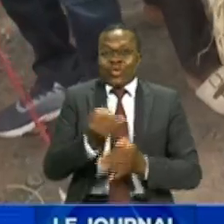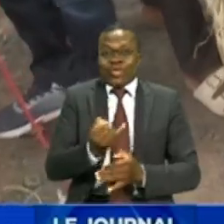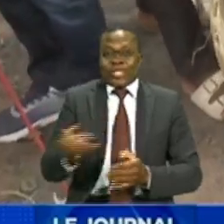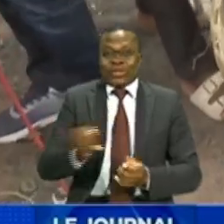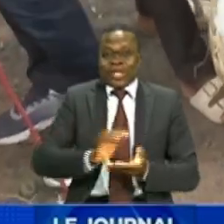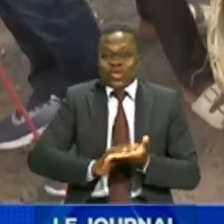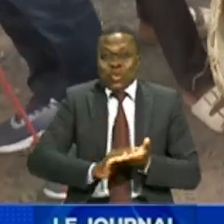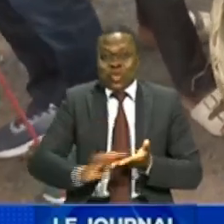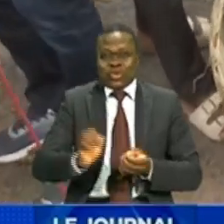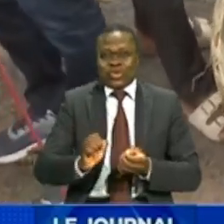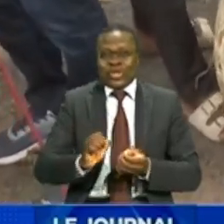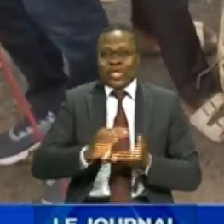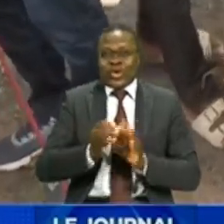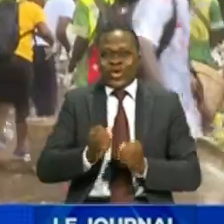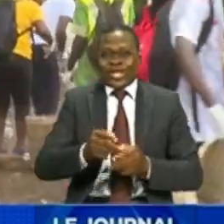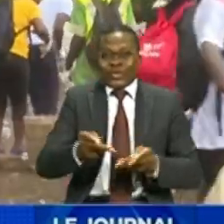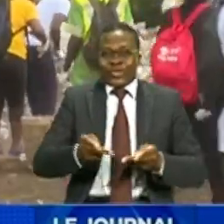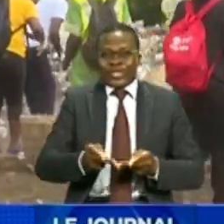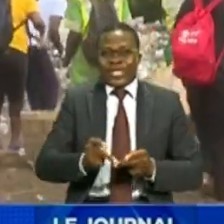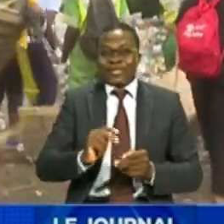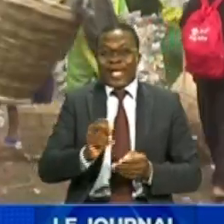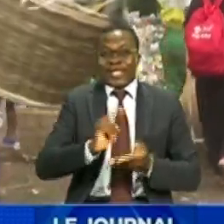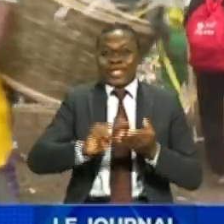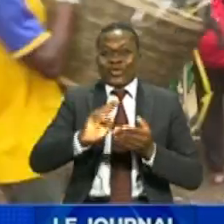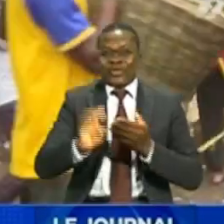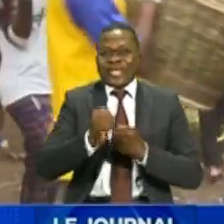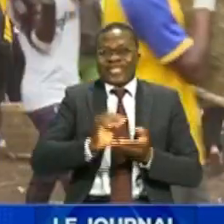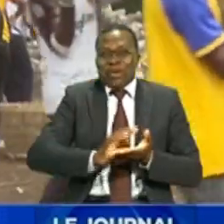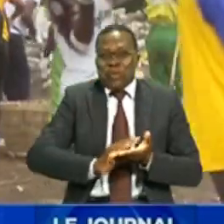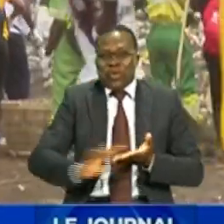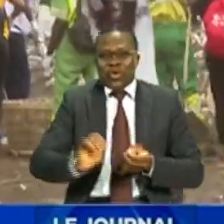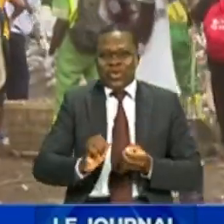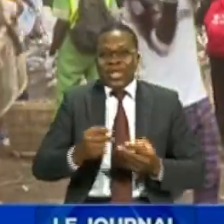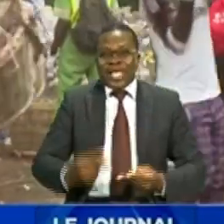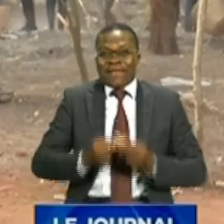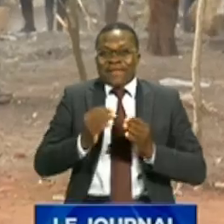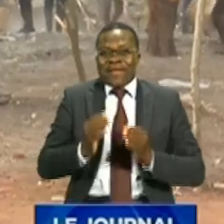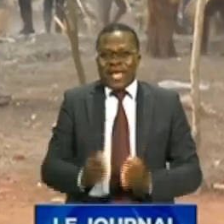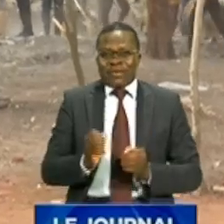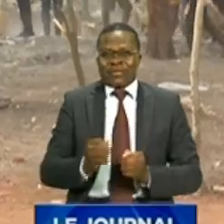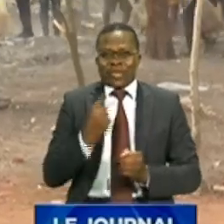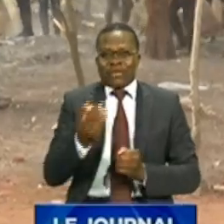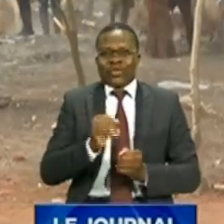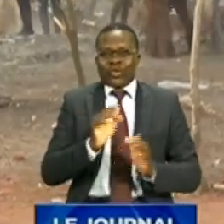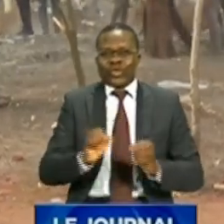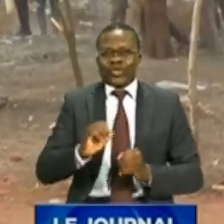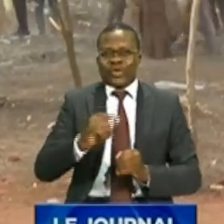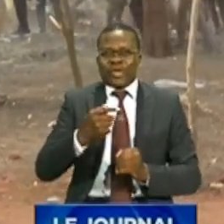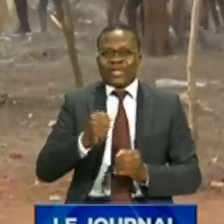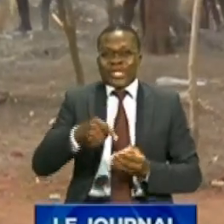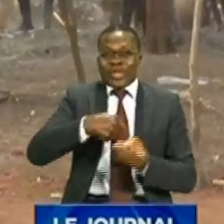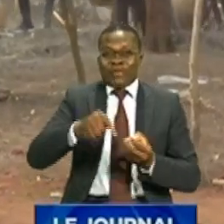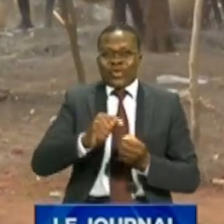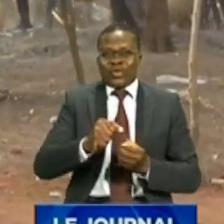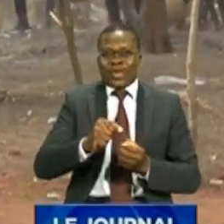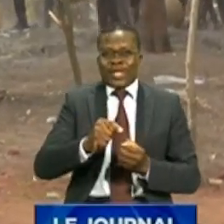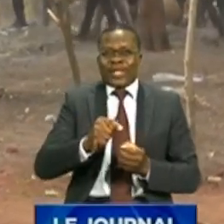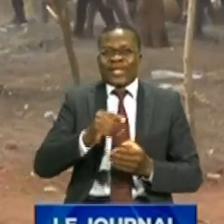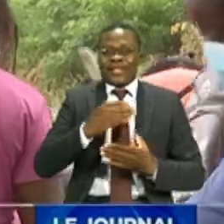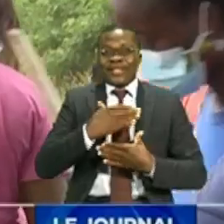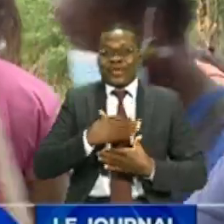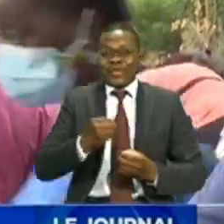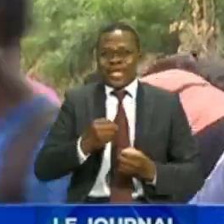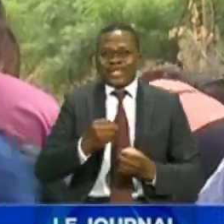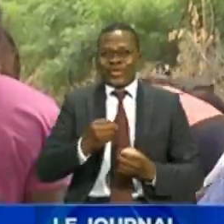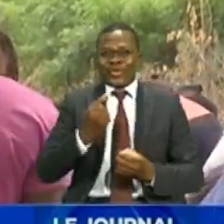de nettoyage ont rendu cet espace universitaire propre et vivable. Vu que je fais le génie de l'environnement, j'ai une passion